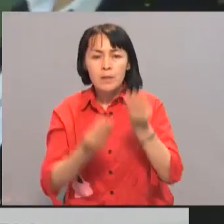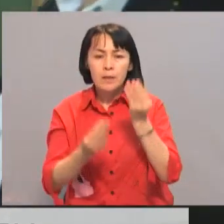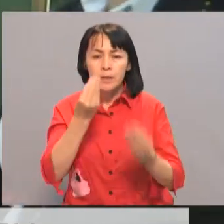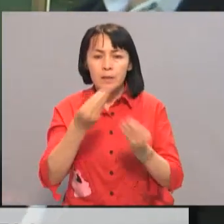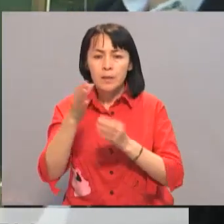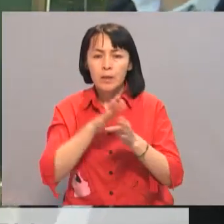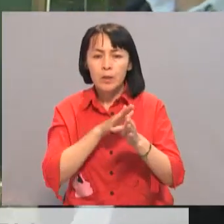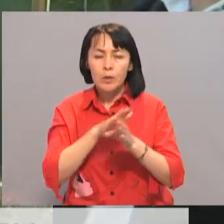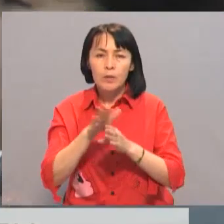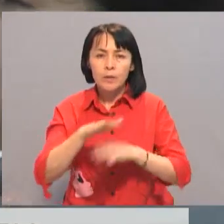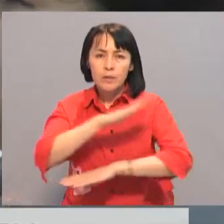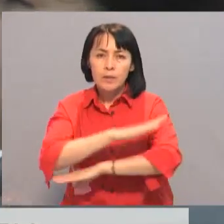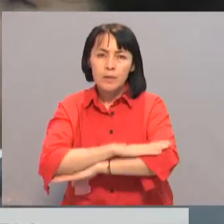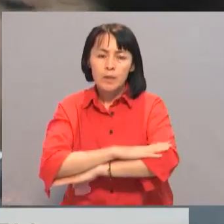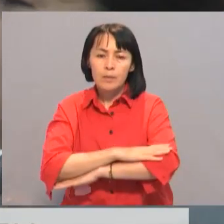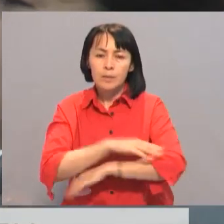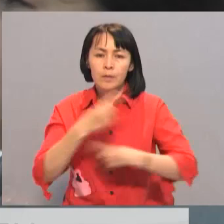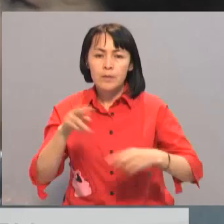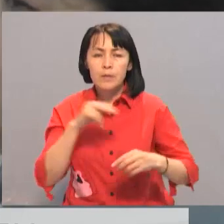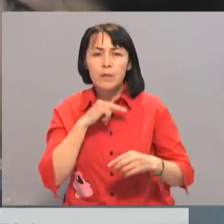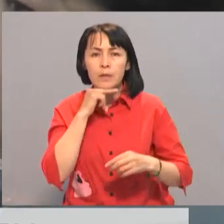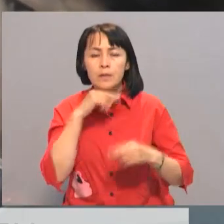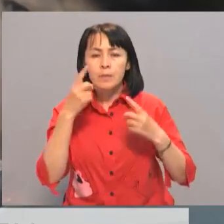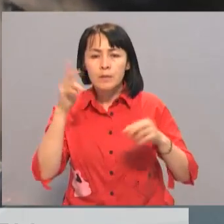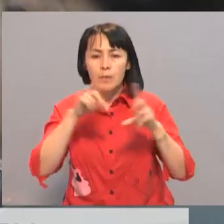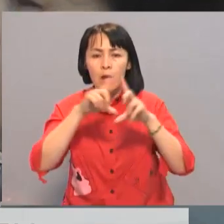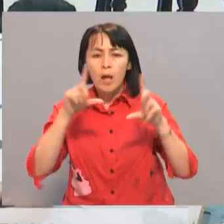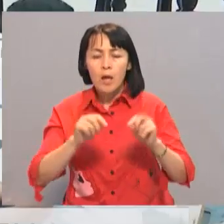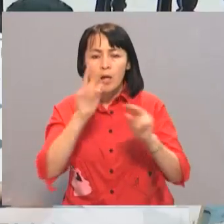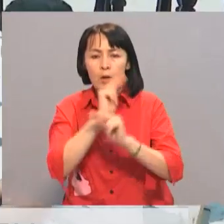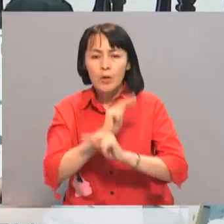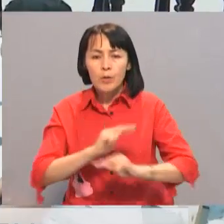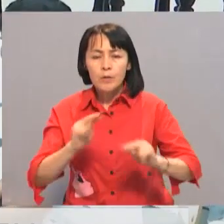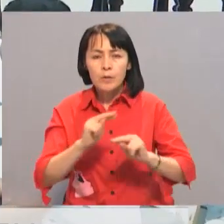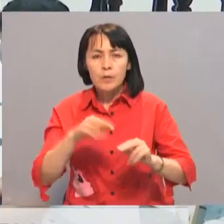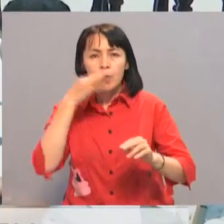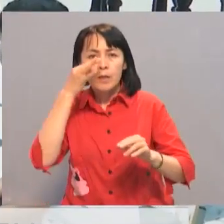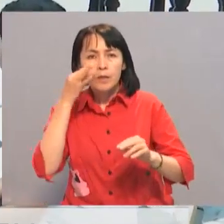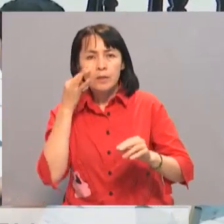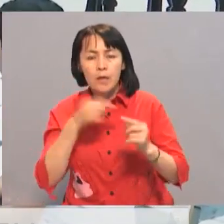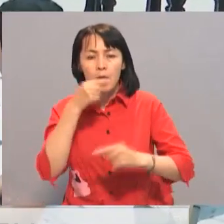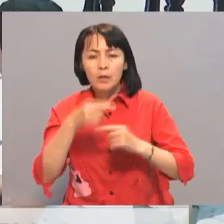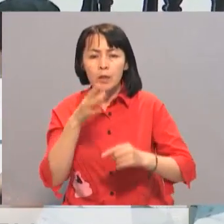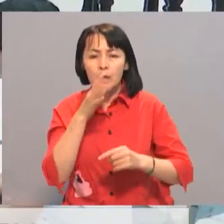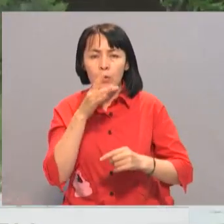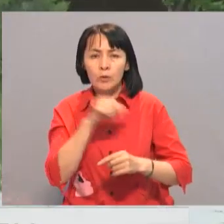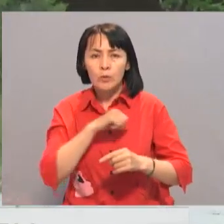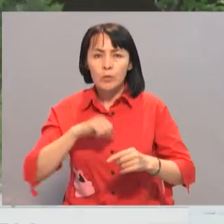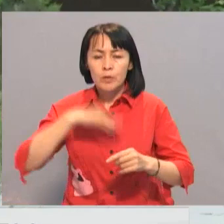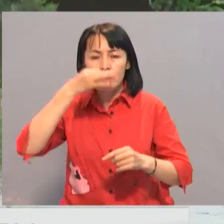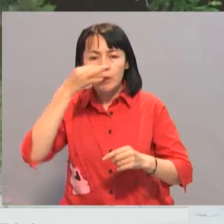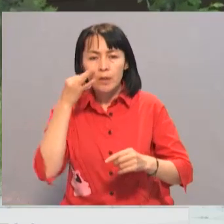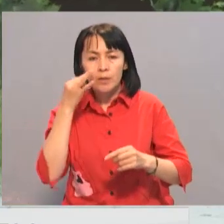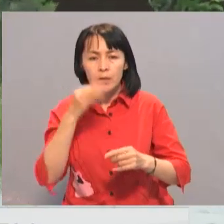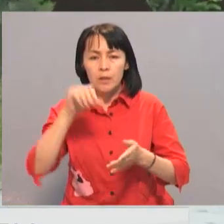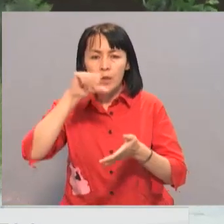тренингтер де өткізілді. Сабақтарда сырттай бақылаған өзге білім ошақтарының ұстаздары тың тәсілдерді алдағы уақытта өз